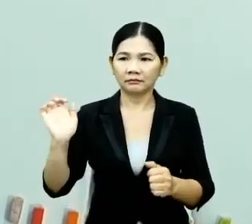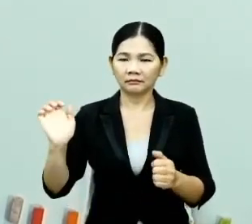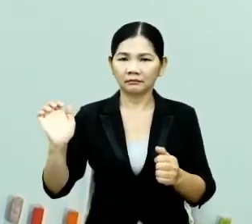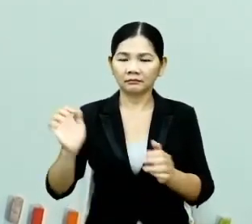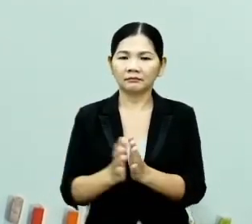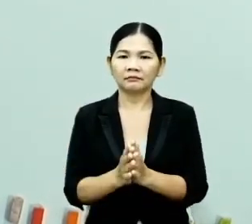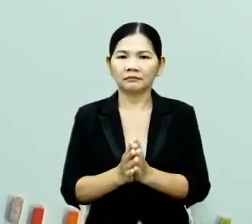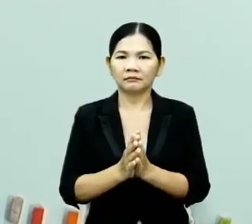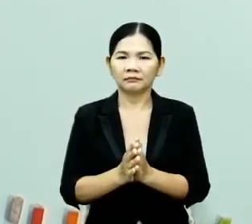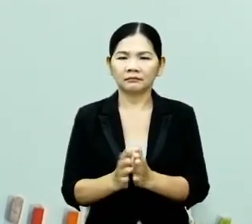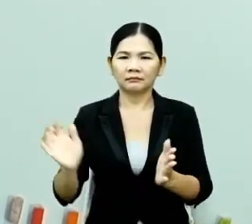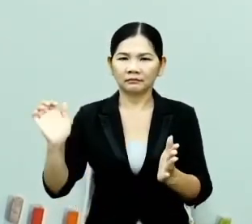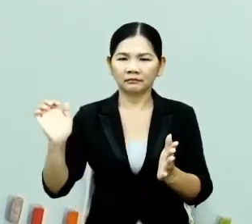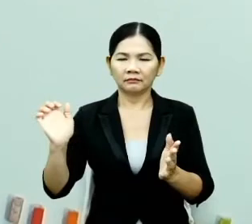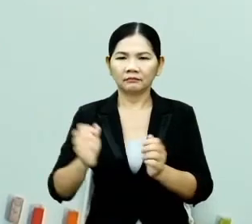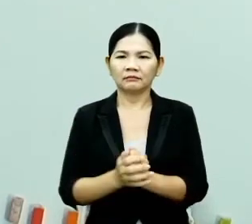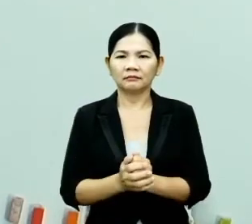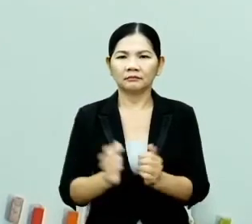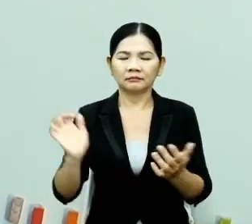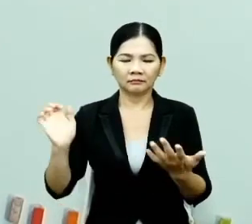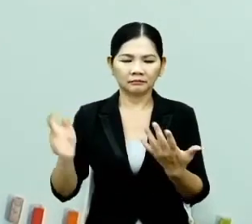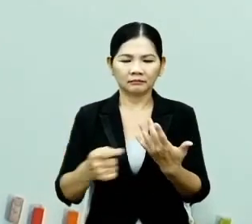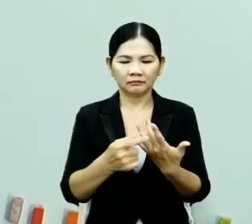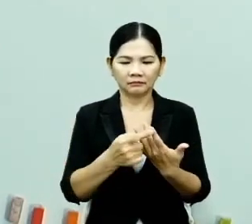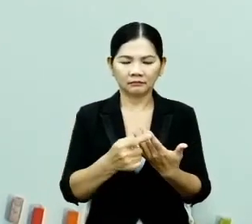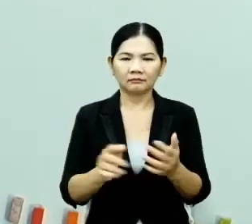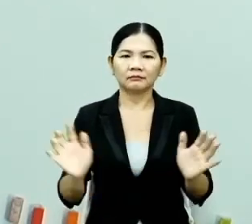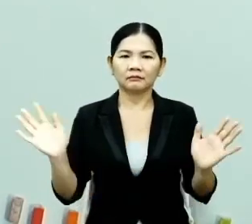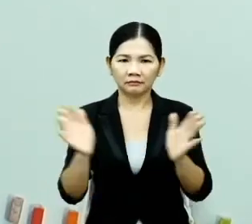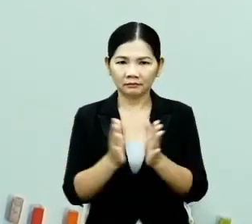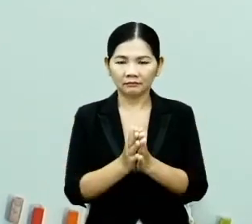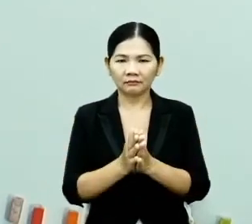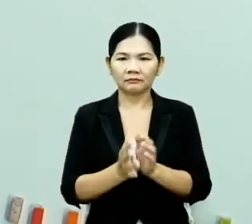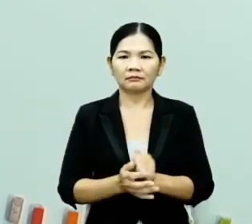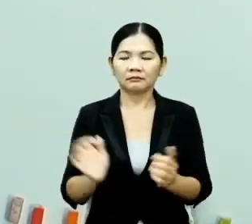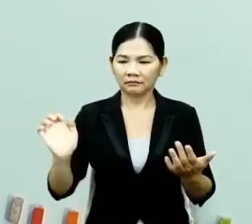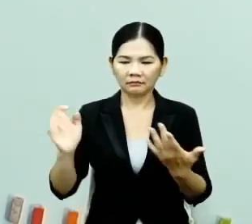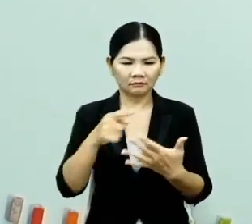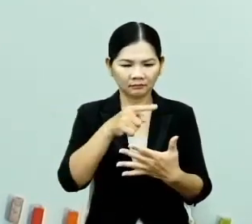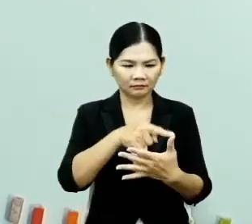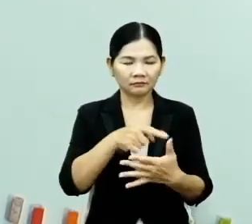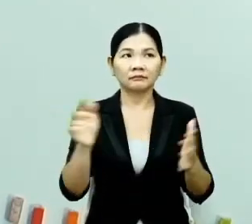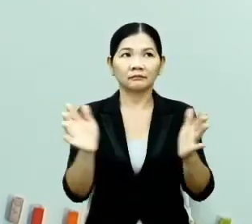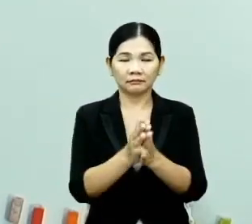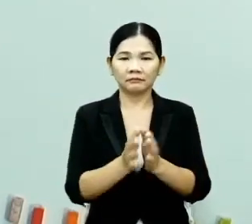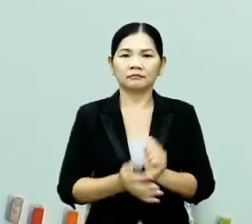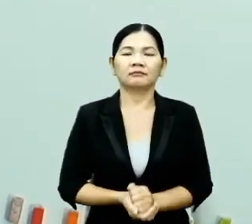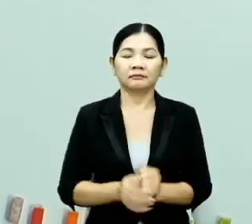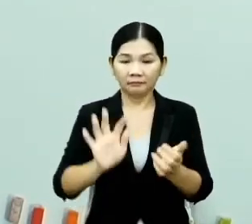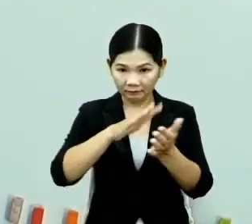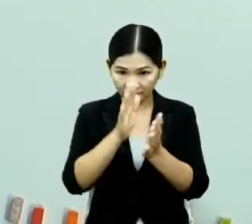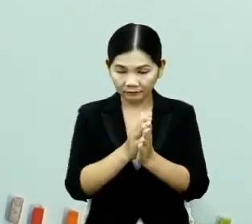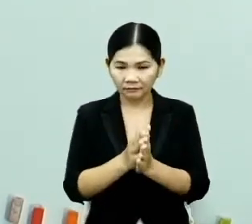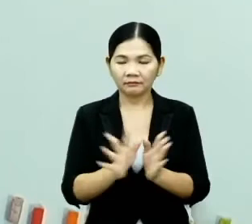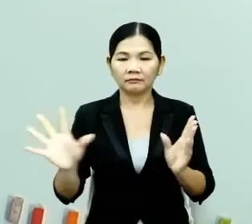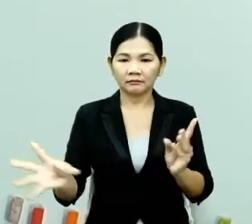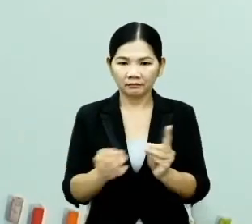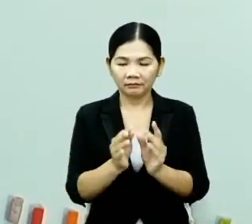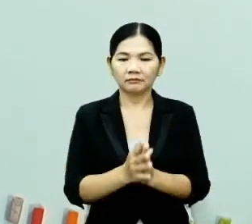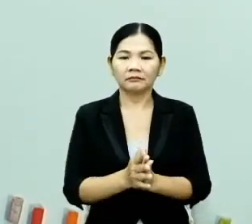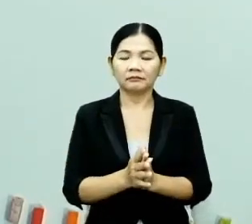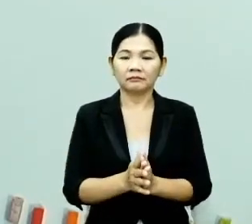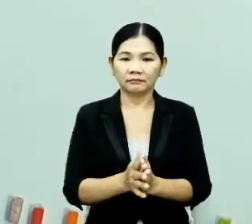អអចអអ ចាអរគុណកូនកូនដែលបានចូលរួមផ្សំប្រកបសោដោ